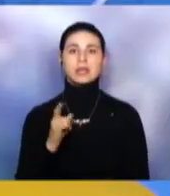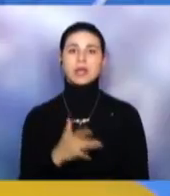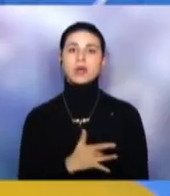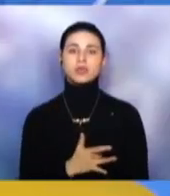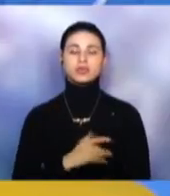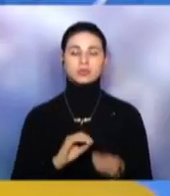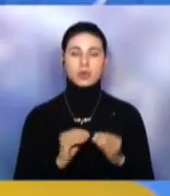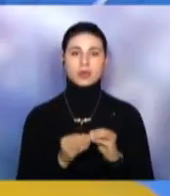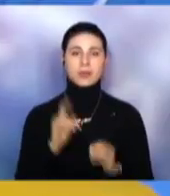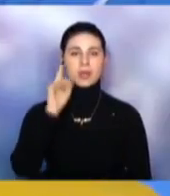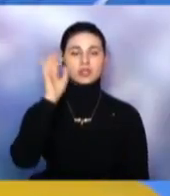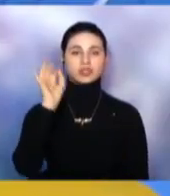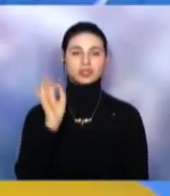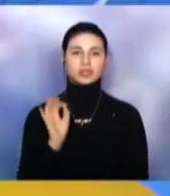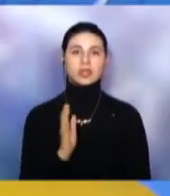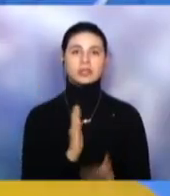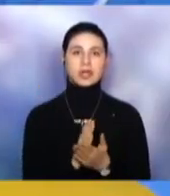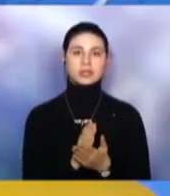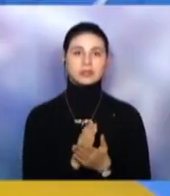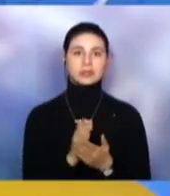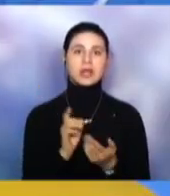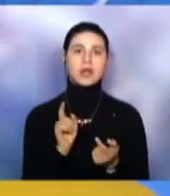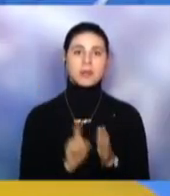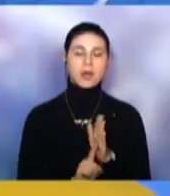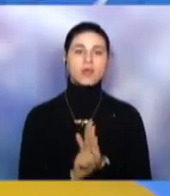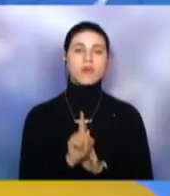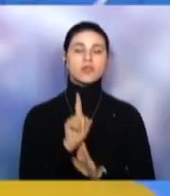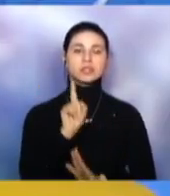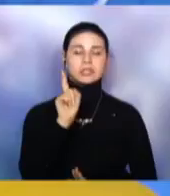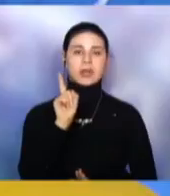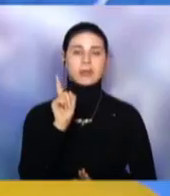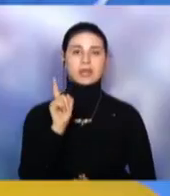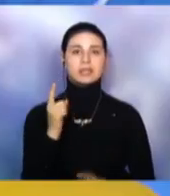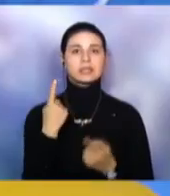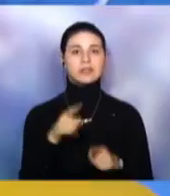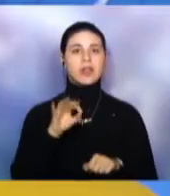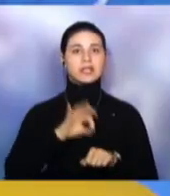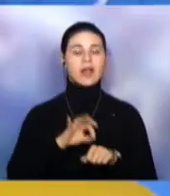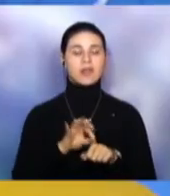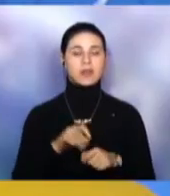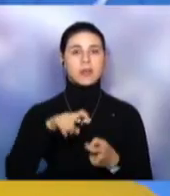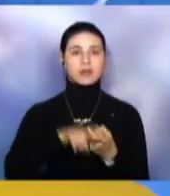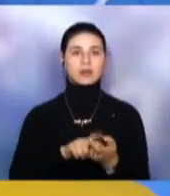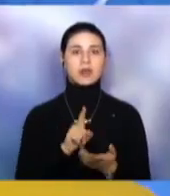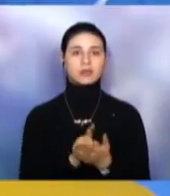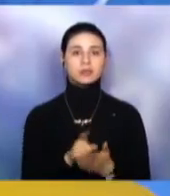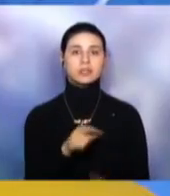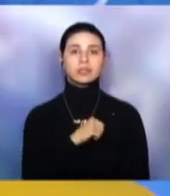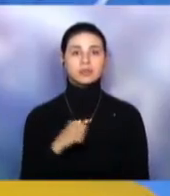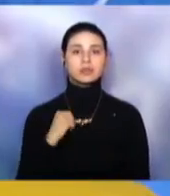გულის პათოლოგიები ხშირ შემთხვევაში ხდება მაპროვოცირებელი ან თანდართული სხვა დაავადების, რაც შეეხება